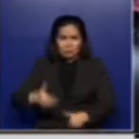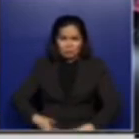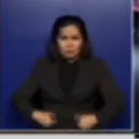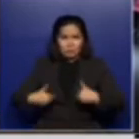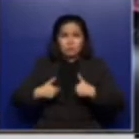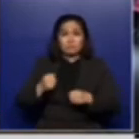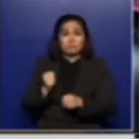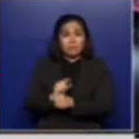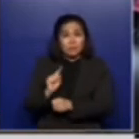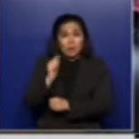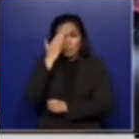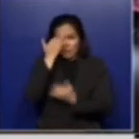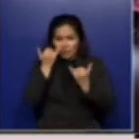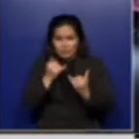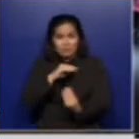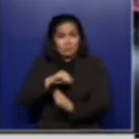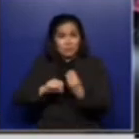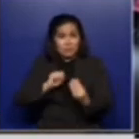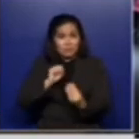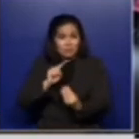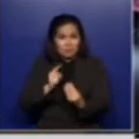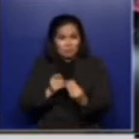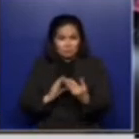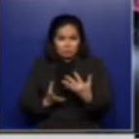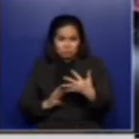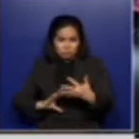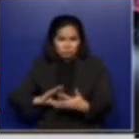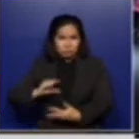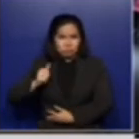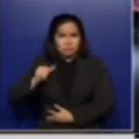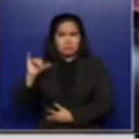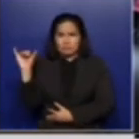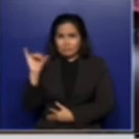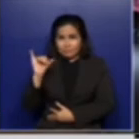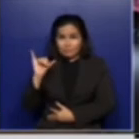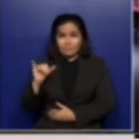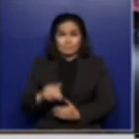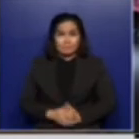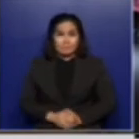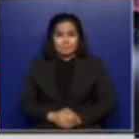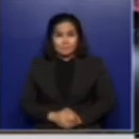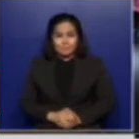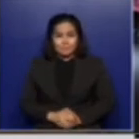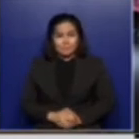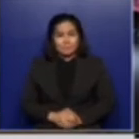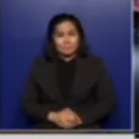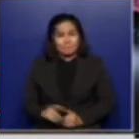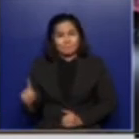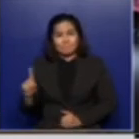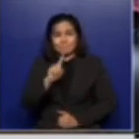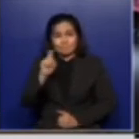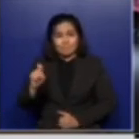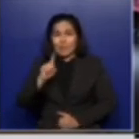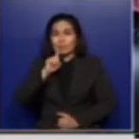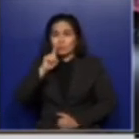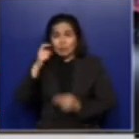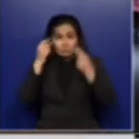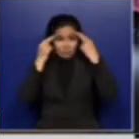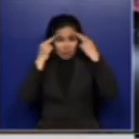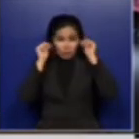ฐกิจมันไม่สามารถที่จะฟื้นคืนกลับมาได้อย่างเดิม นี่เป็นคำถามที่ท้าทายท่านนายกรัฐม